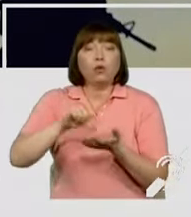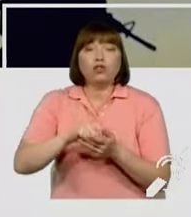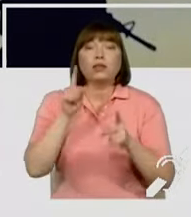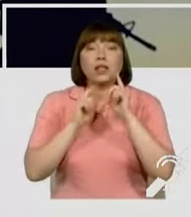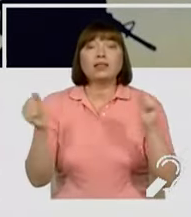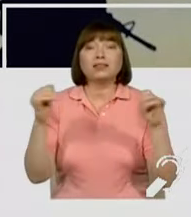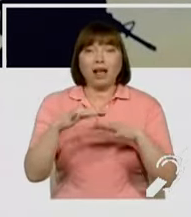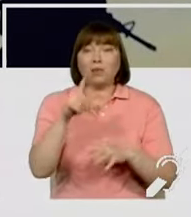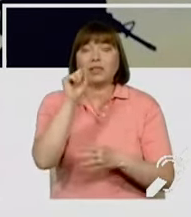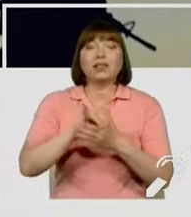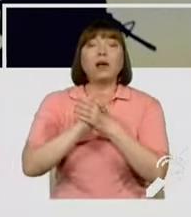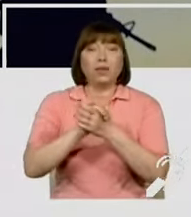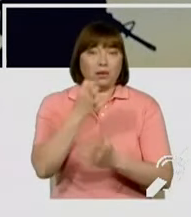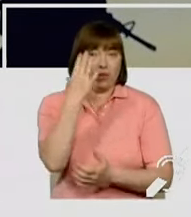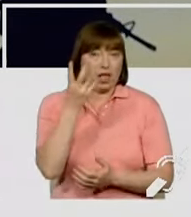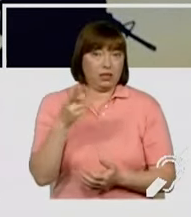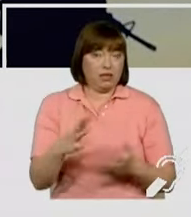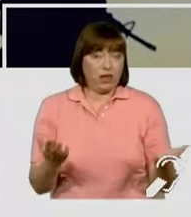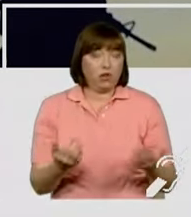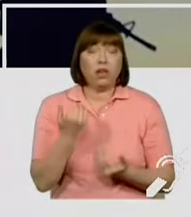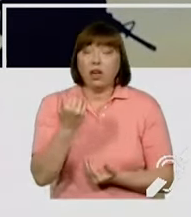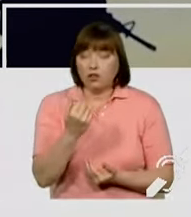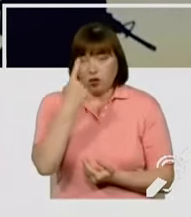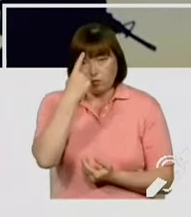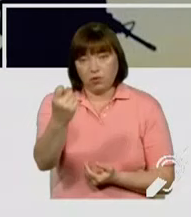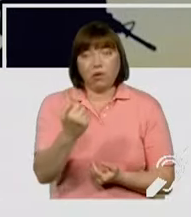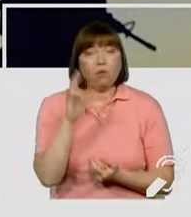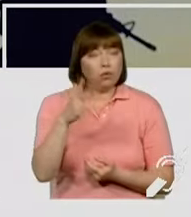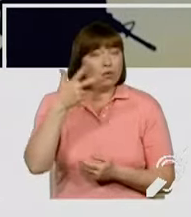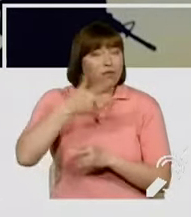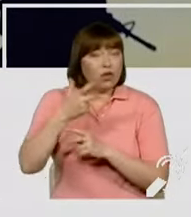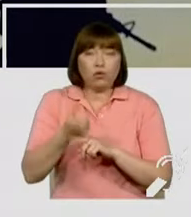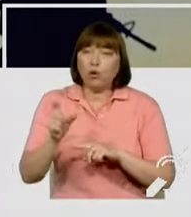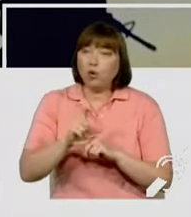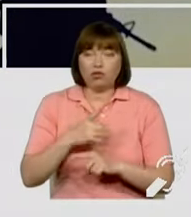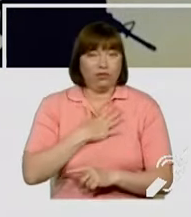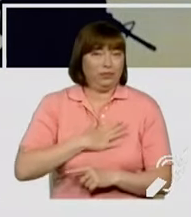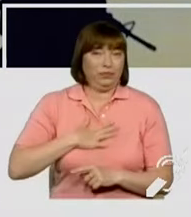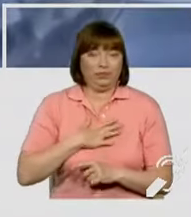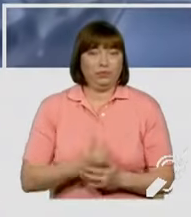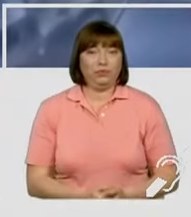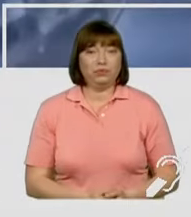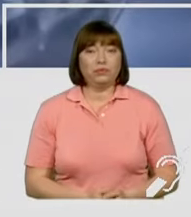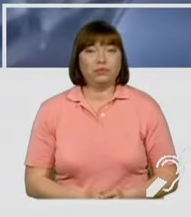pentru pace din 15 iunie. Vă avertizăm că urmează imagini care vă pot afecta emoțional.